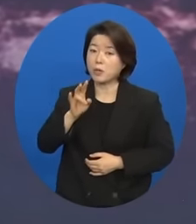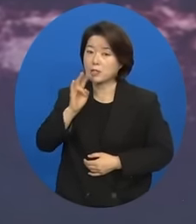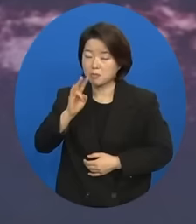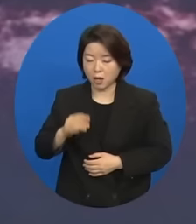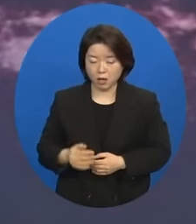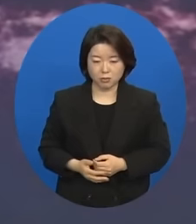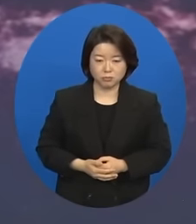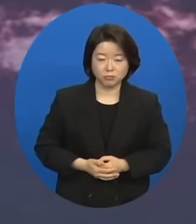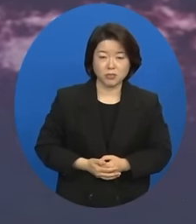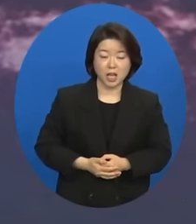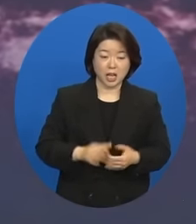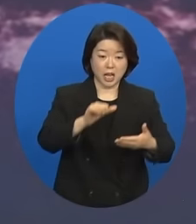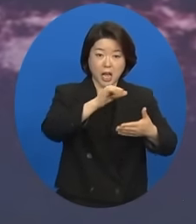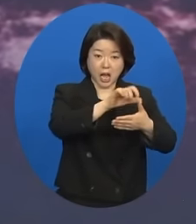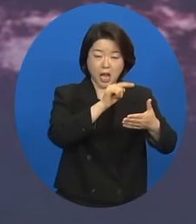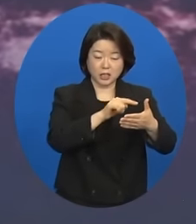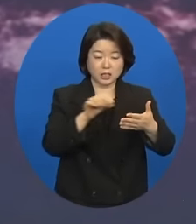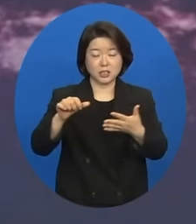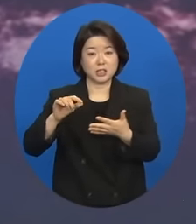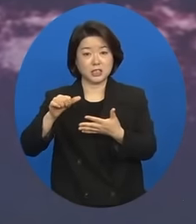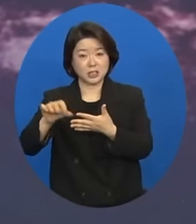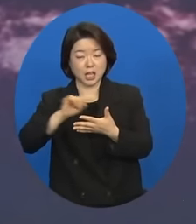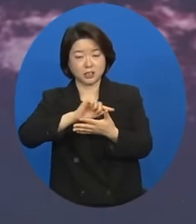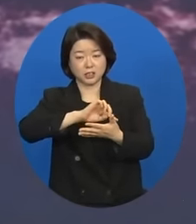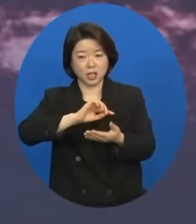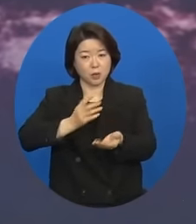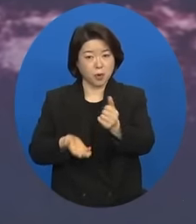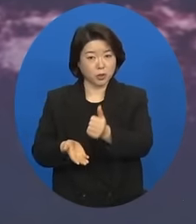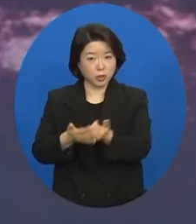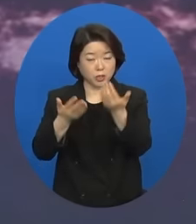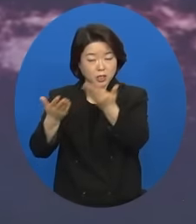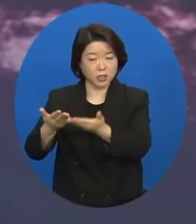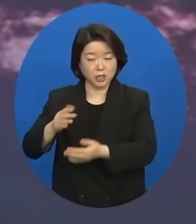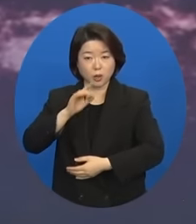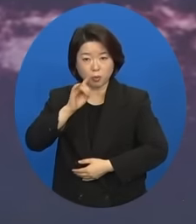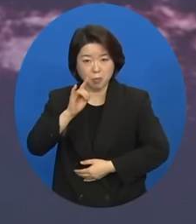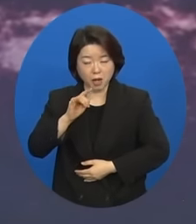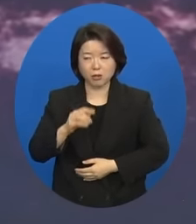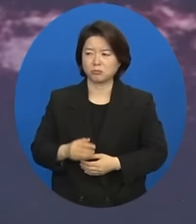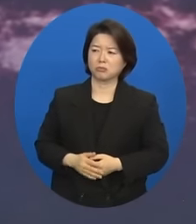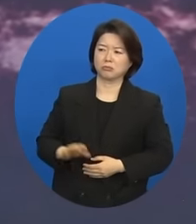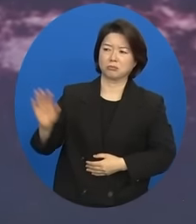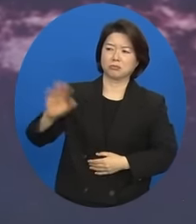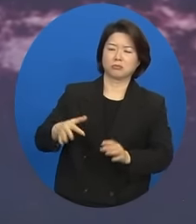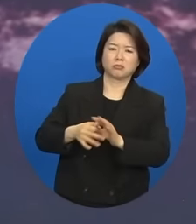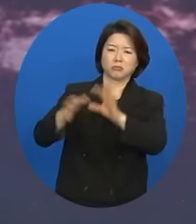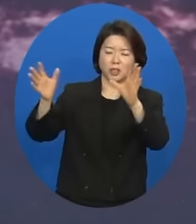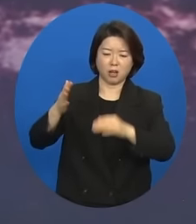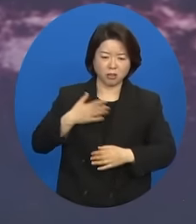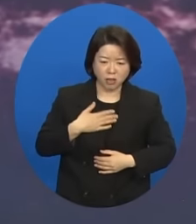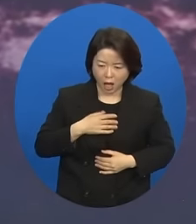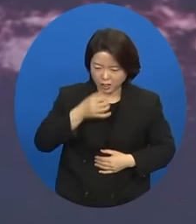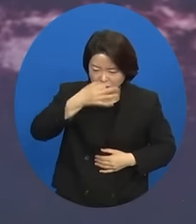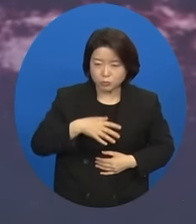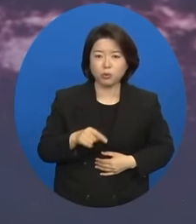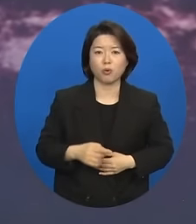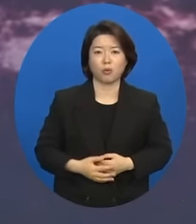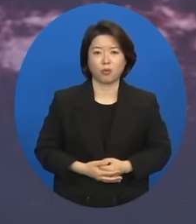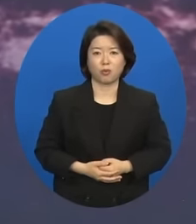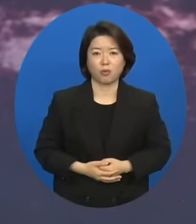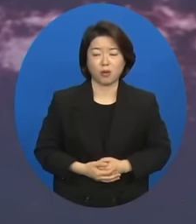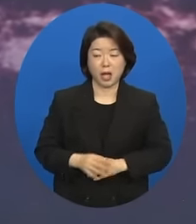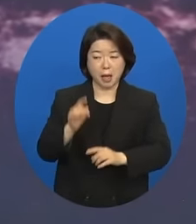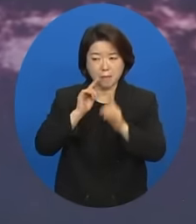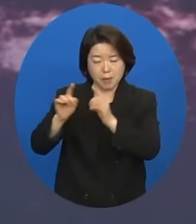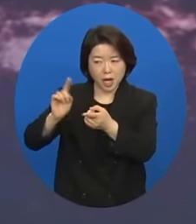사기당했네이 생각 하지 않겠냐고요 여러분 상황이 어려우면 믿음이 흔들려요 말씀이 말씀으로 잘 다가오지